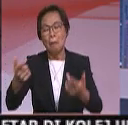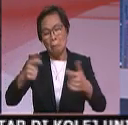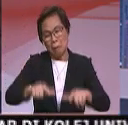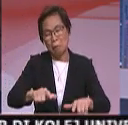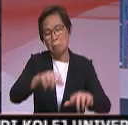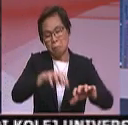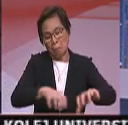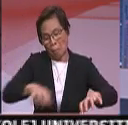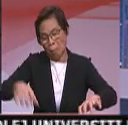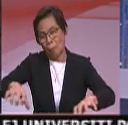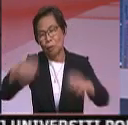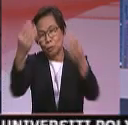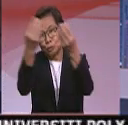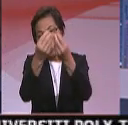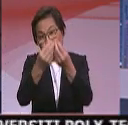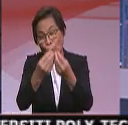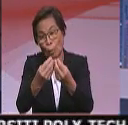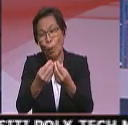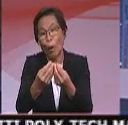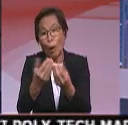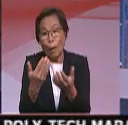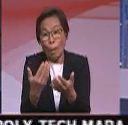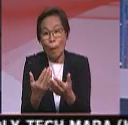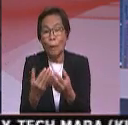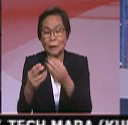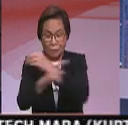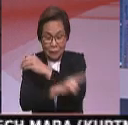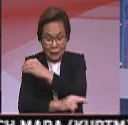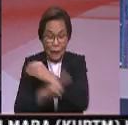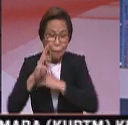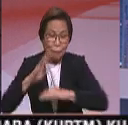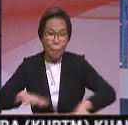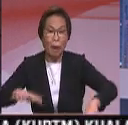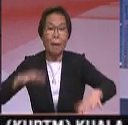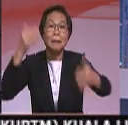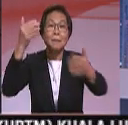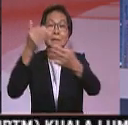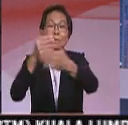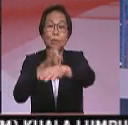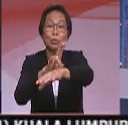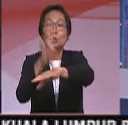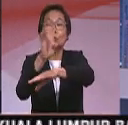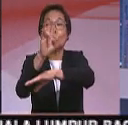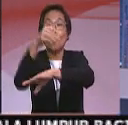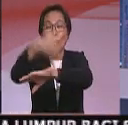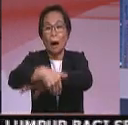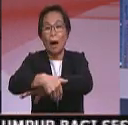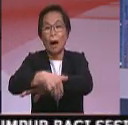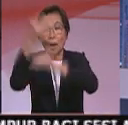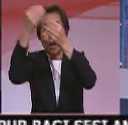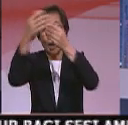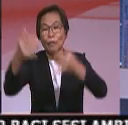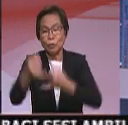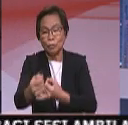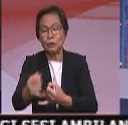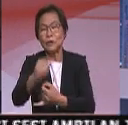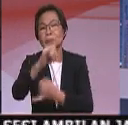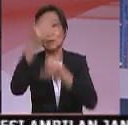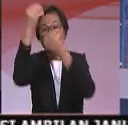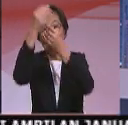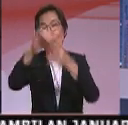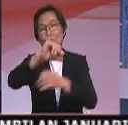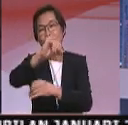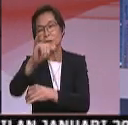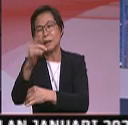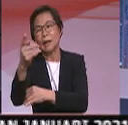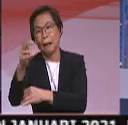kawasan. Dan berikut statistik terkini negeri terjejas banjir setakat pukul 7 malam berdasarkan info bencana Jabatan Kebajikan Masyarakat.